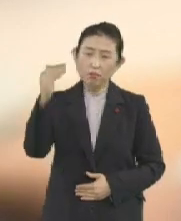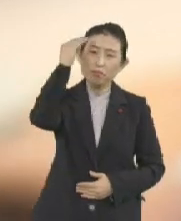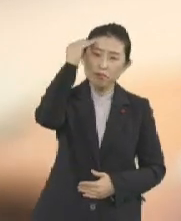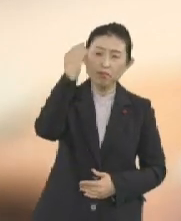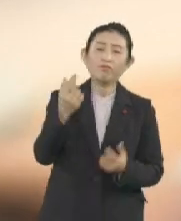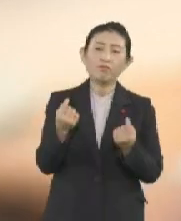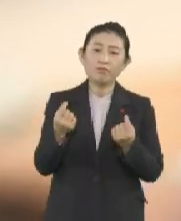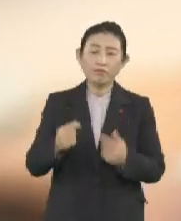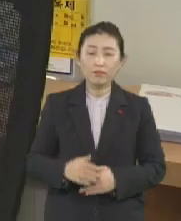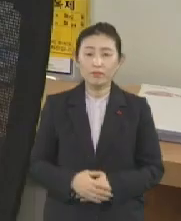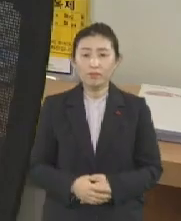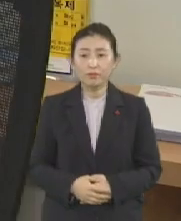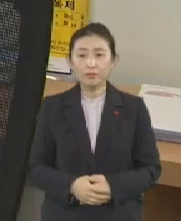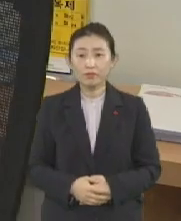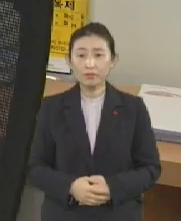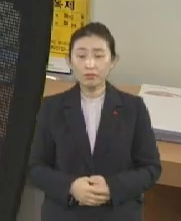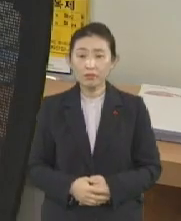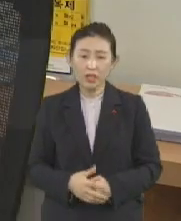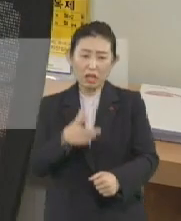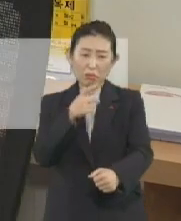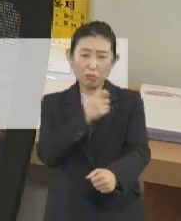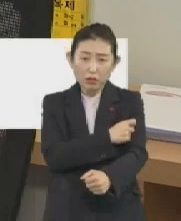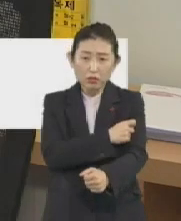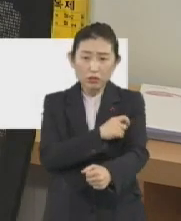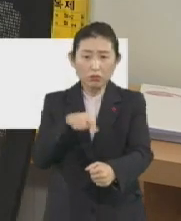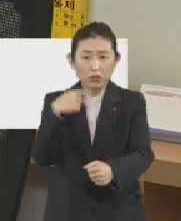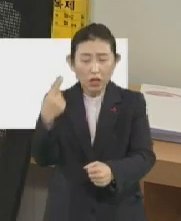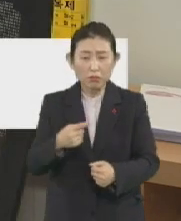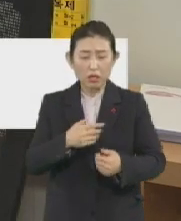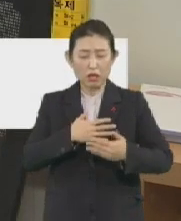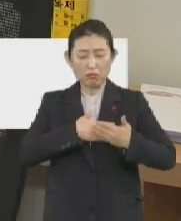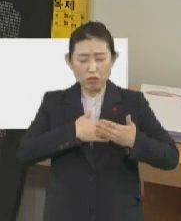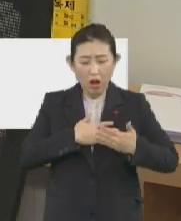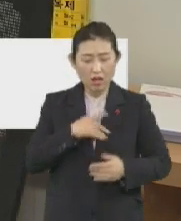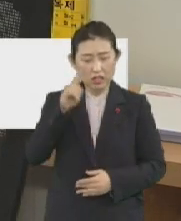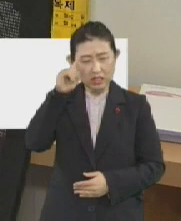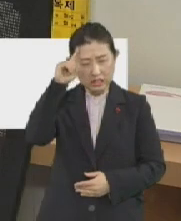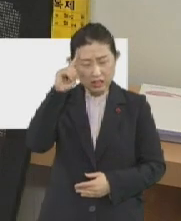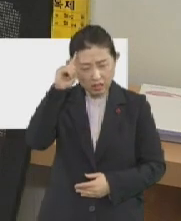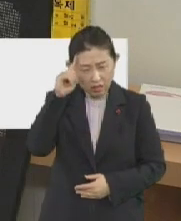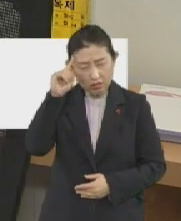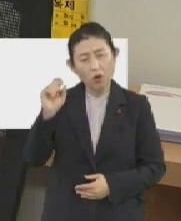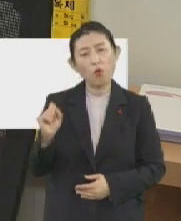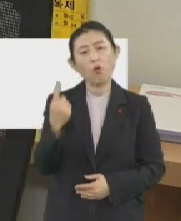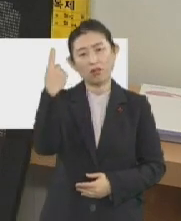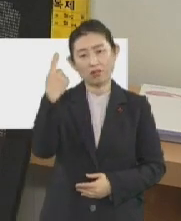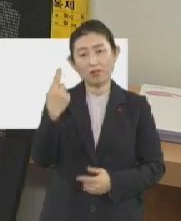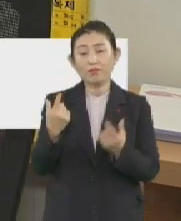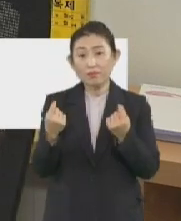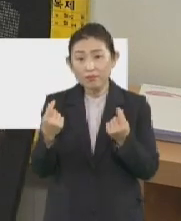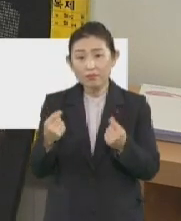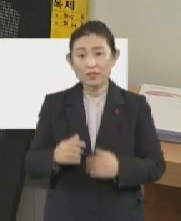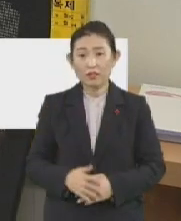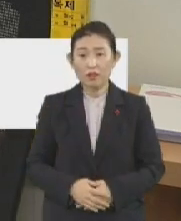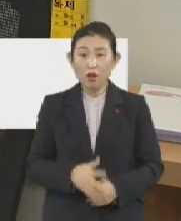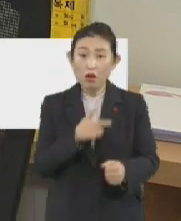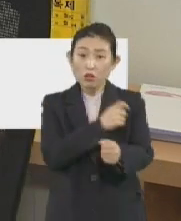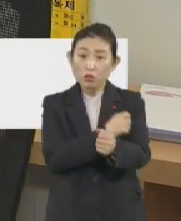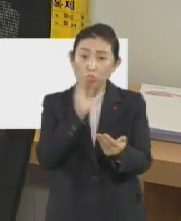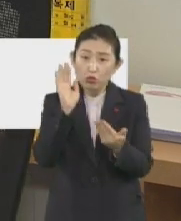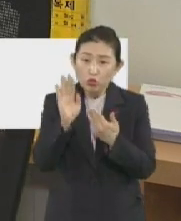보입니다. 백신 접종에 대한 심리적인 불안감이나 스트레스가 영향을 미칠 수 있다고 생각이 들고요. 접종